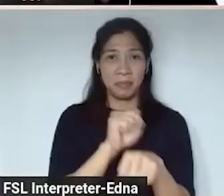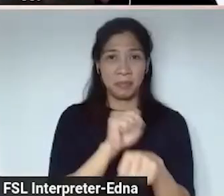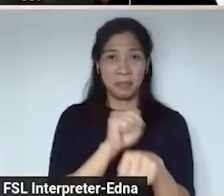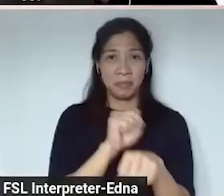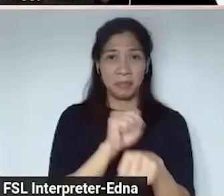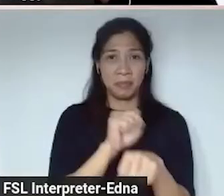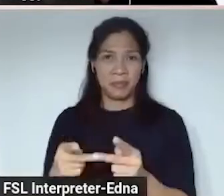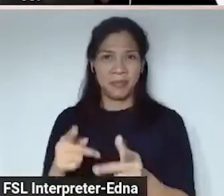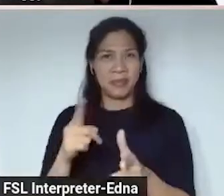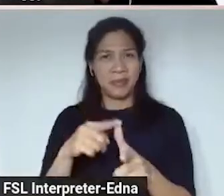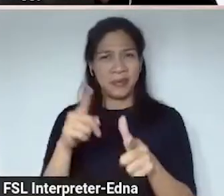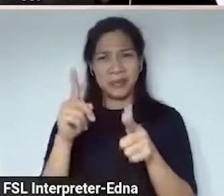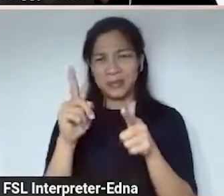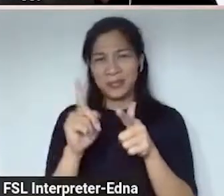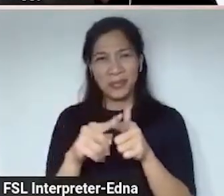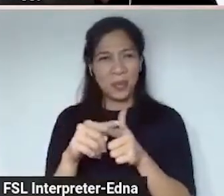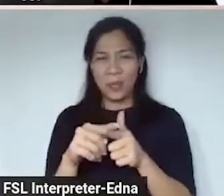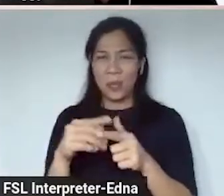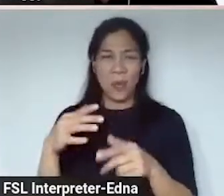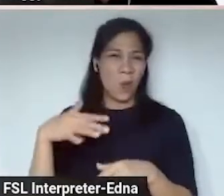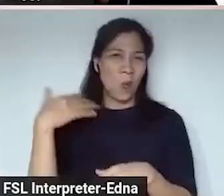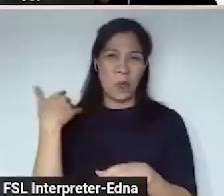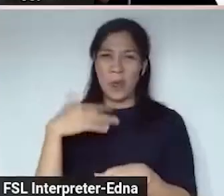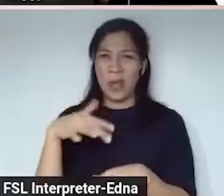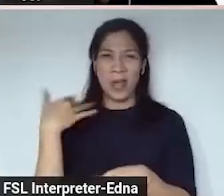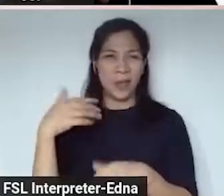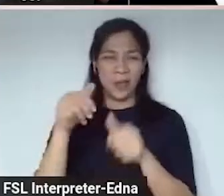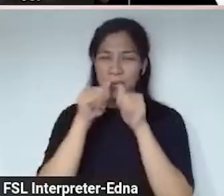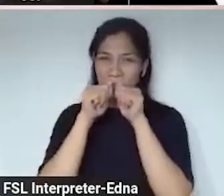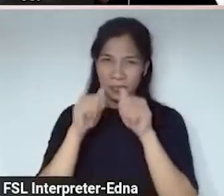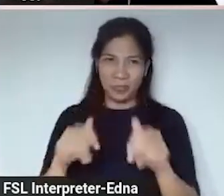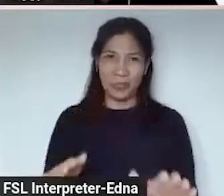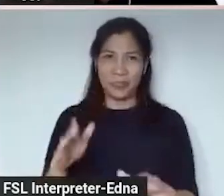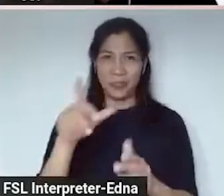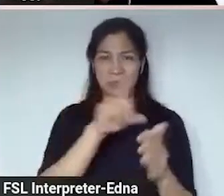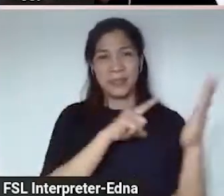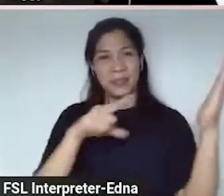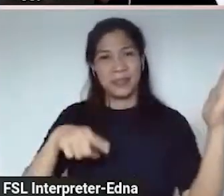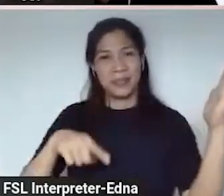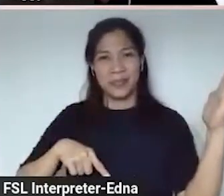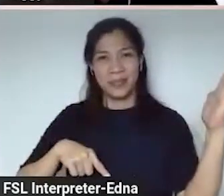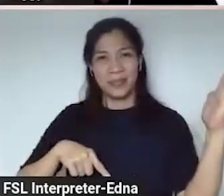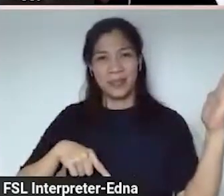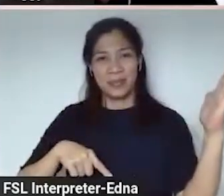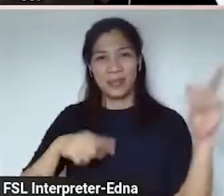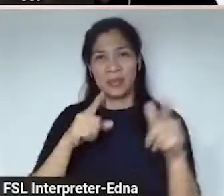yung blessings ni Lord talaga. Kaya, every time